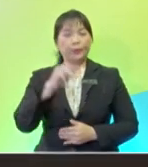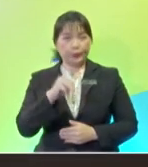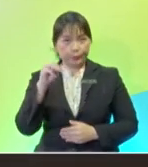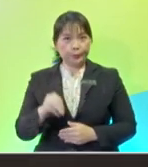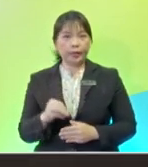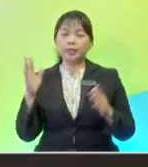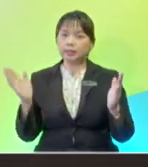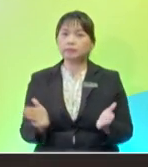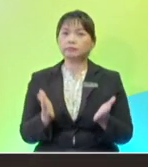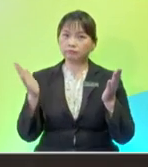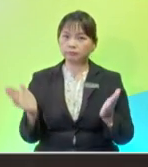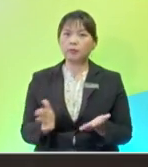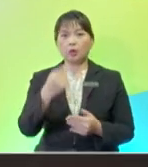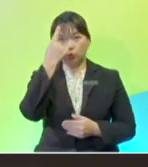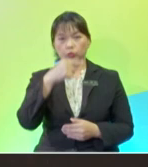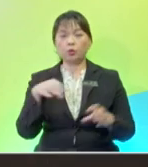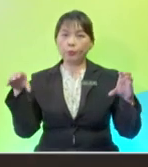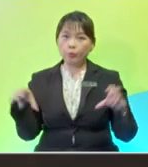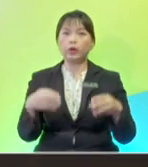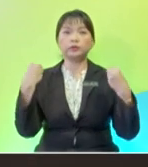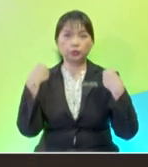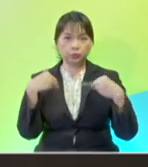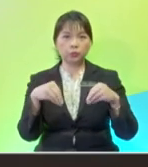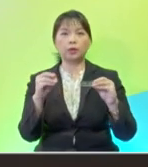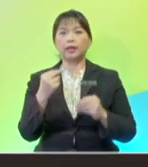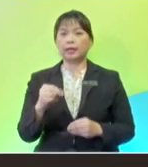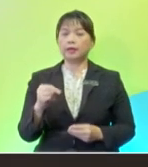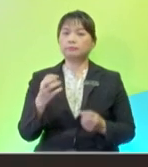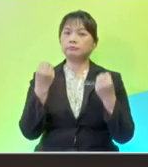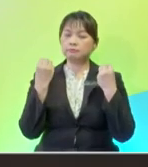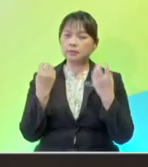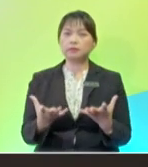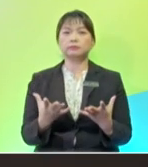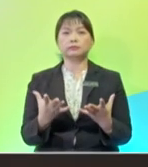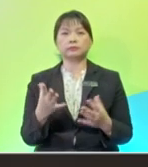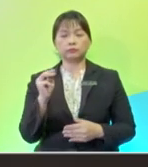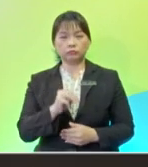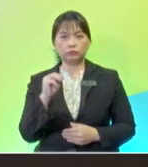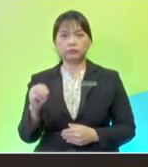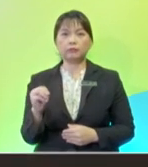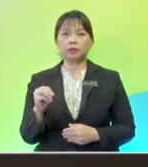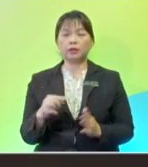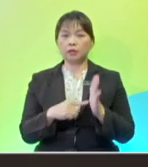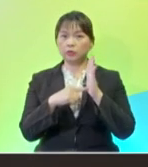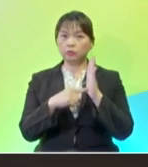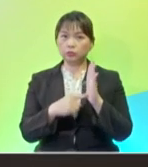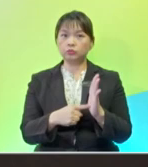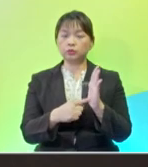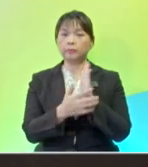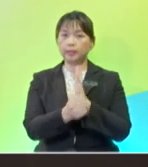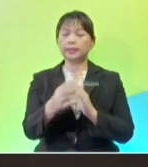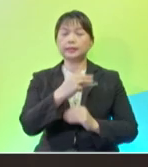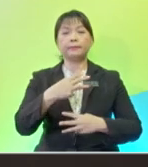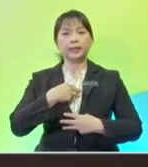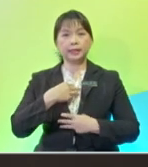melakukan jualan jadi Kak situ ramai murid-murid Coba menunjukkan bakat dan minat mereka